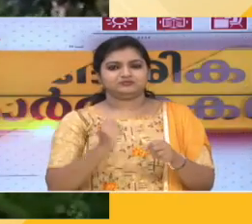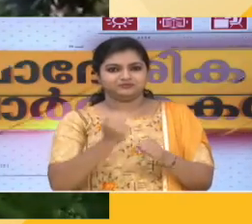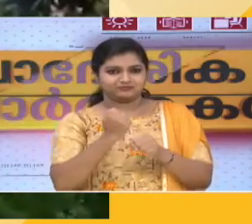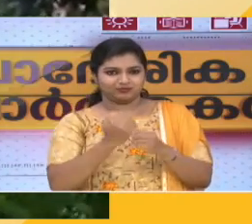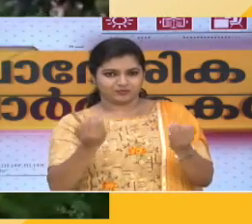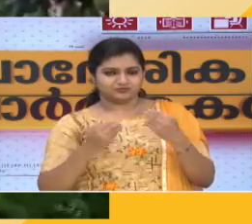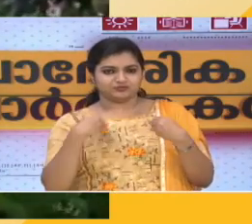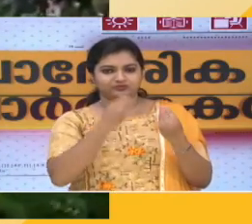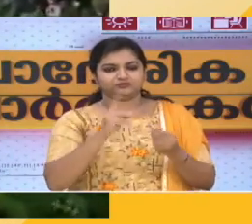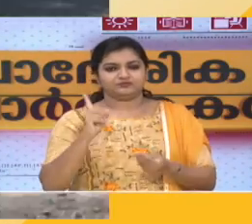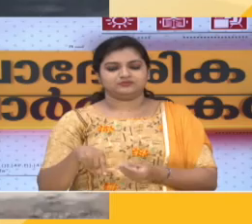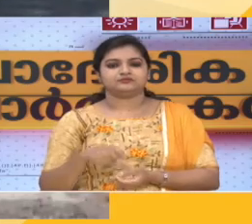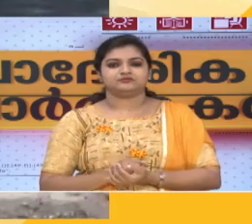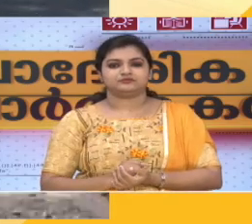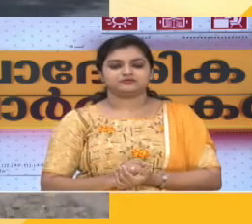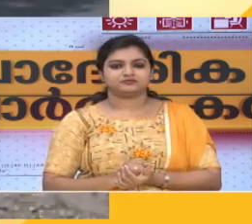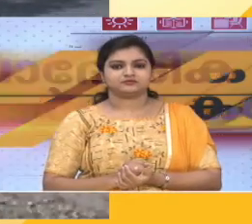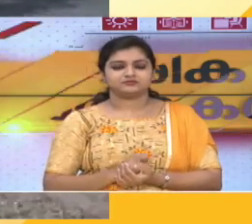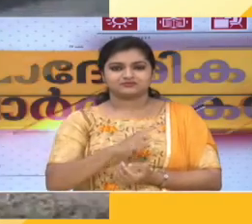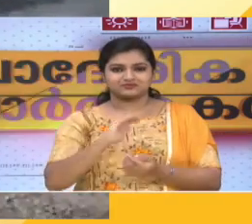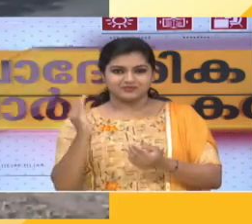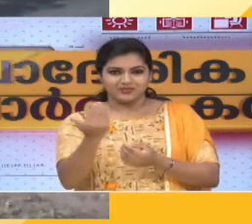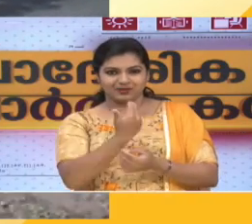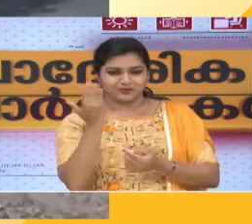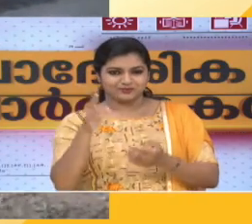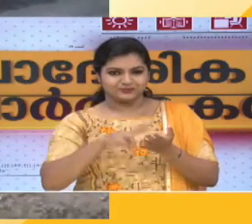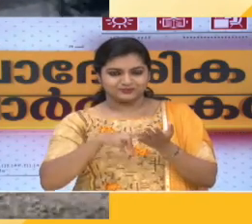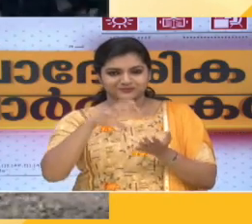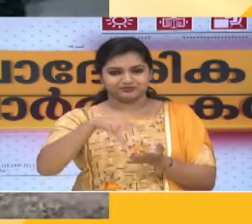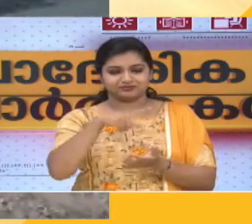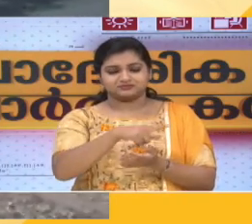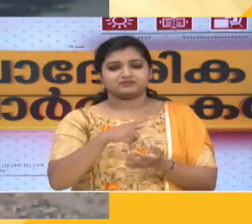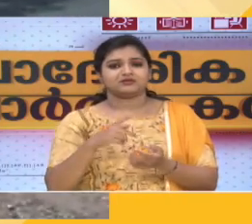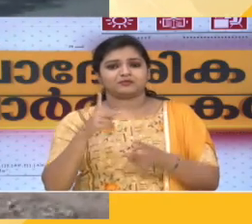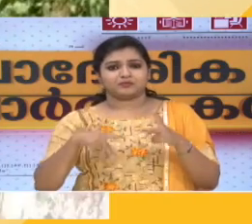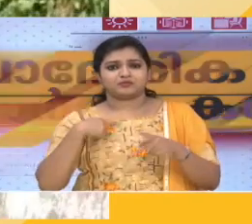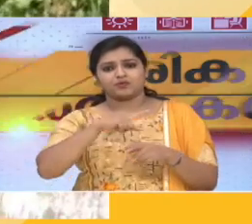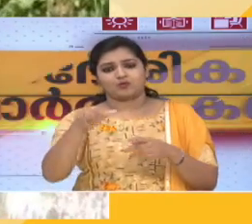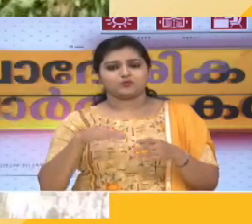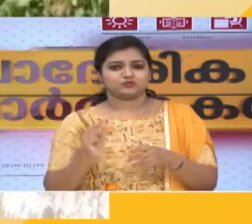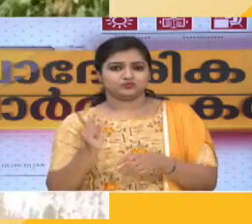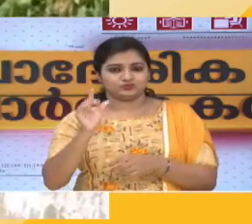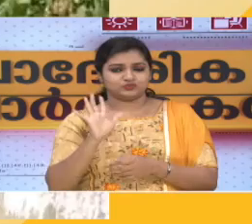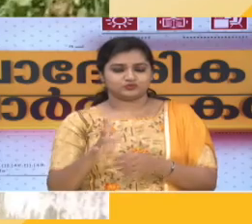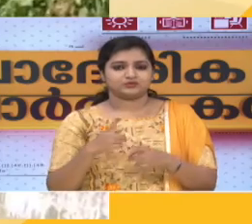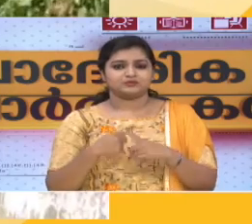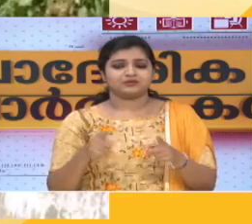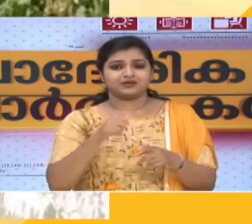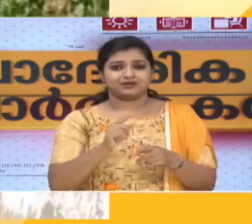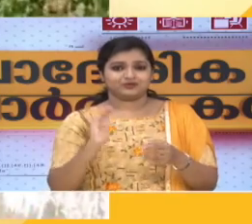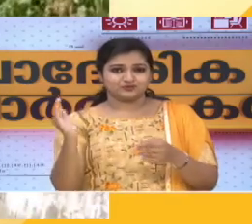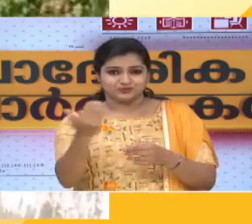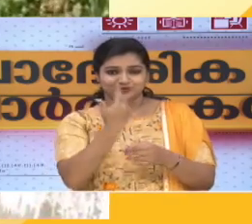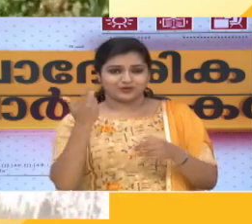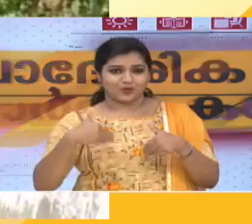ചെയ്താൽ വളരെ ഉപകാരമായിരുന്നു. നാടുകാണി ചുരം പാതയുടെ സൗകര്യം ആവോളം ഉപയോഗിക്കുന്നവരാണ് നമ്മൾ. പക്ഷേ ചുരം പാത കണ്ടെത്തിയ